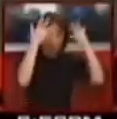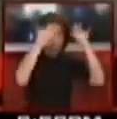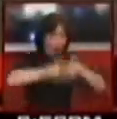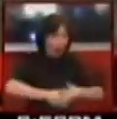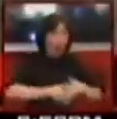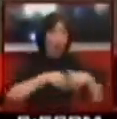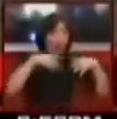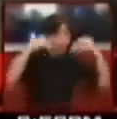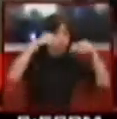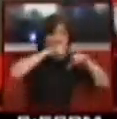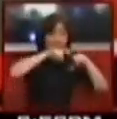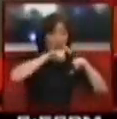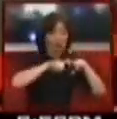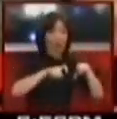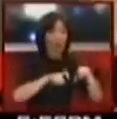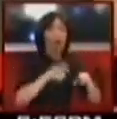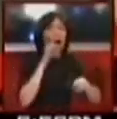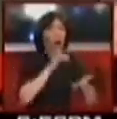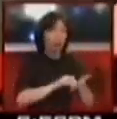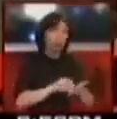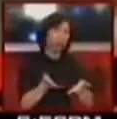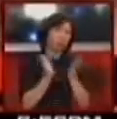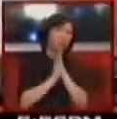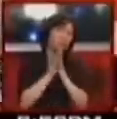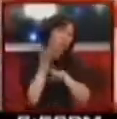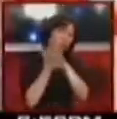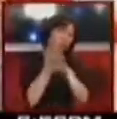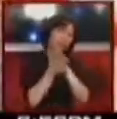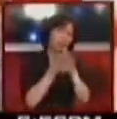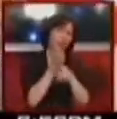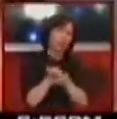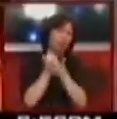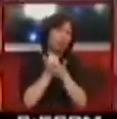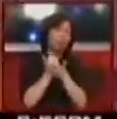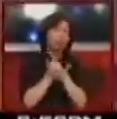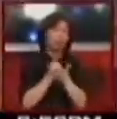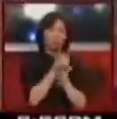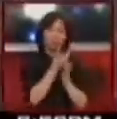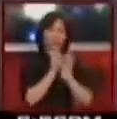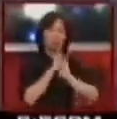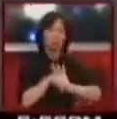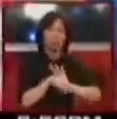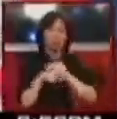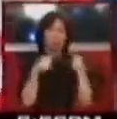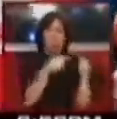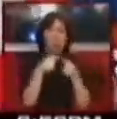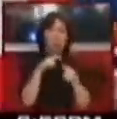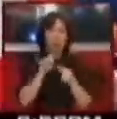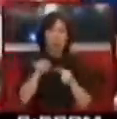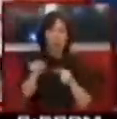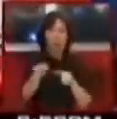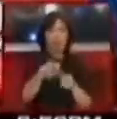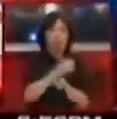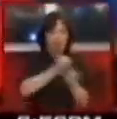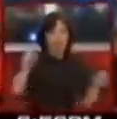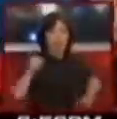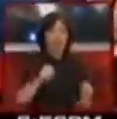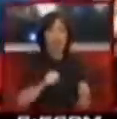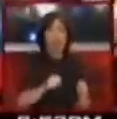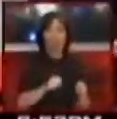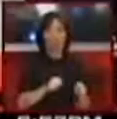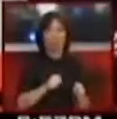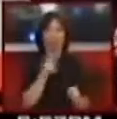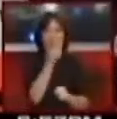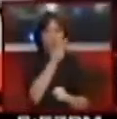kuryente, malamang hihingi na naman sila sa saklolo. Matapos ang ilang minutong pakikipagbulong sa ulan at baha, ligtas namin na ilabas ng kanilang bahay ang